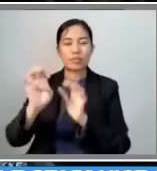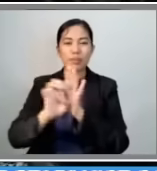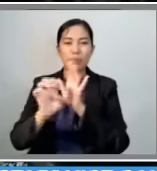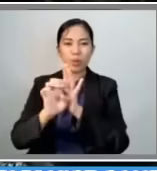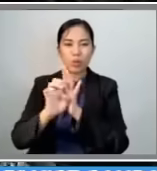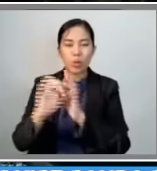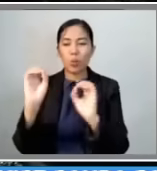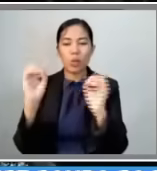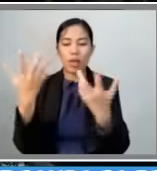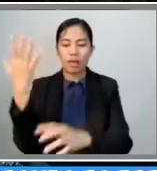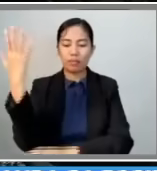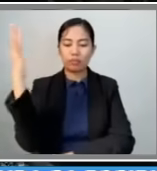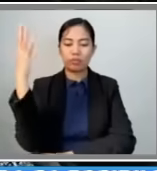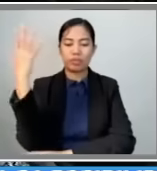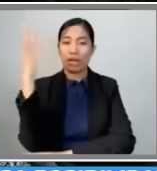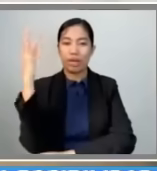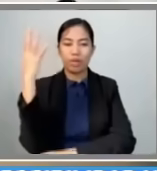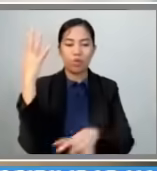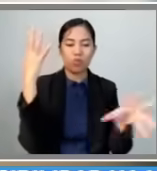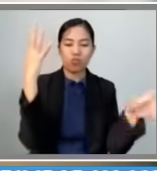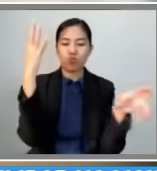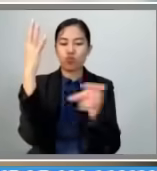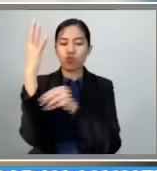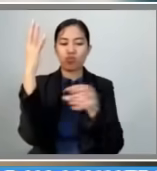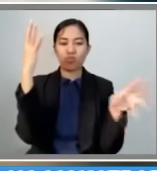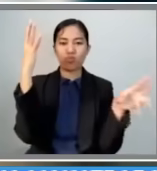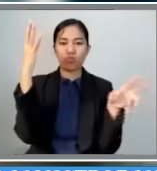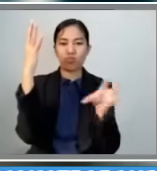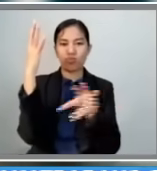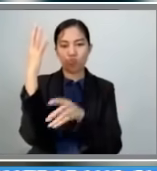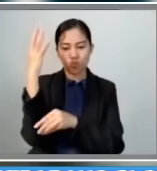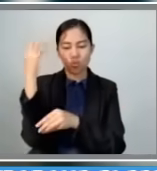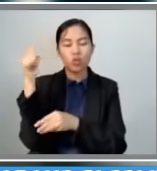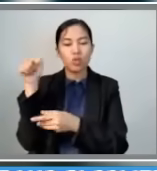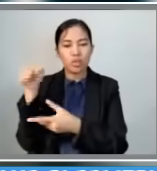sisip-sip sa malakas na buhos ng ulan.